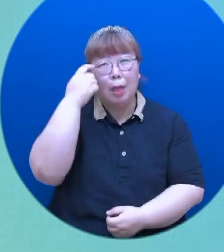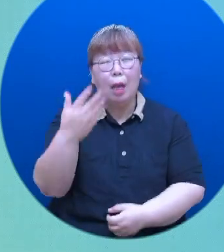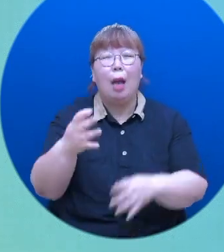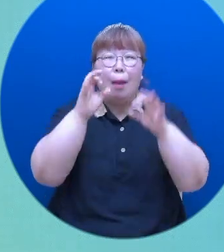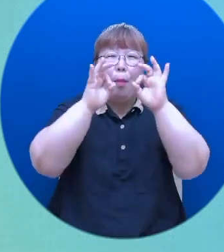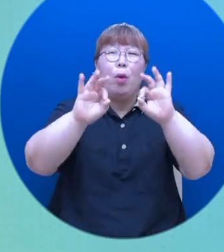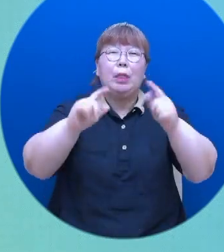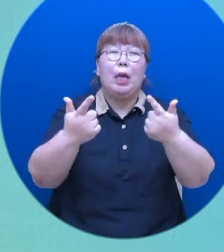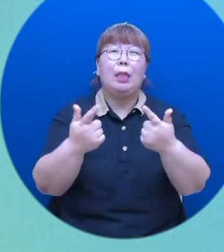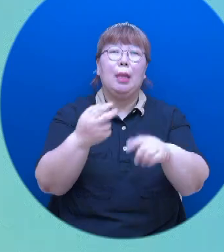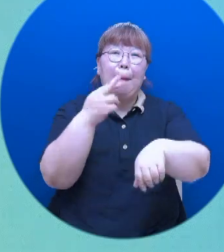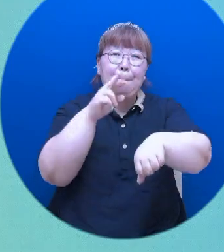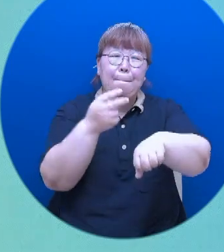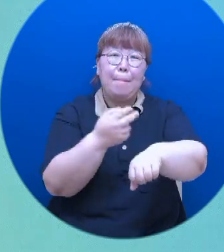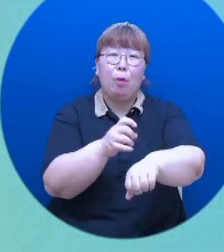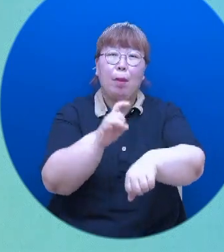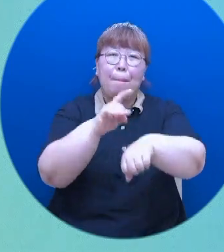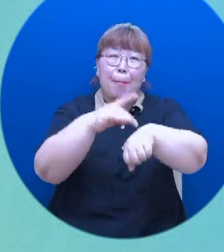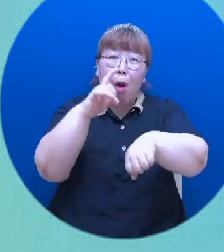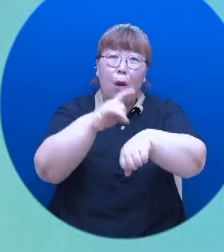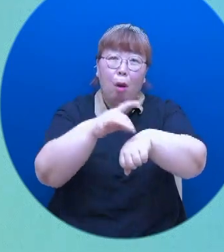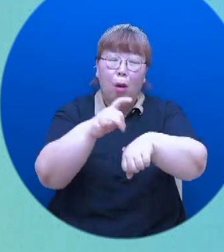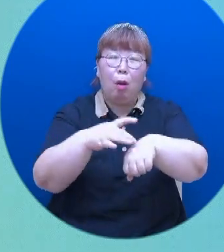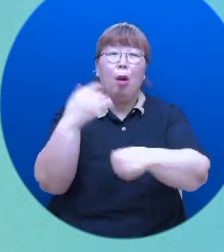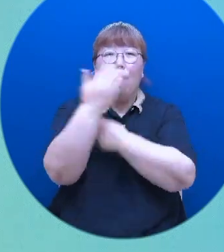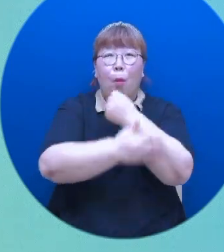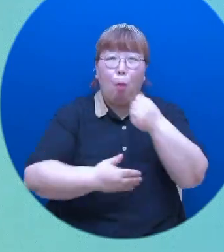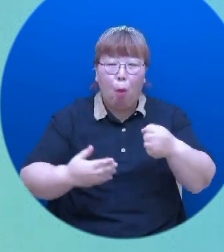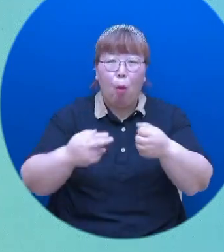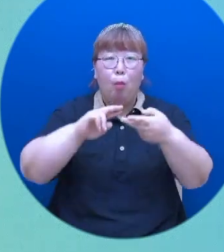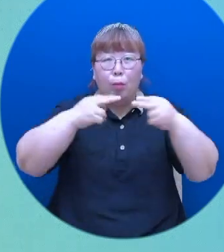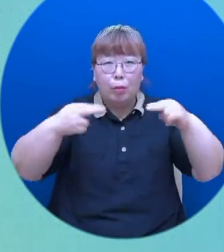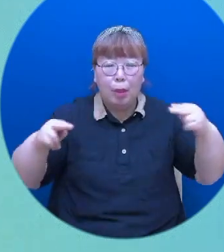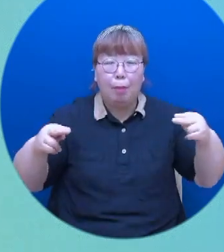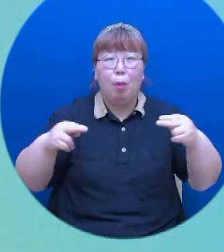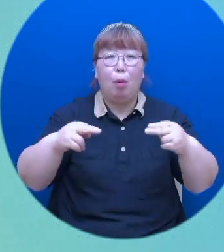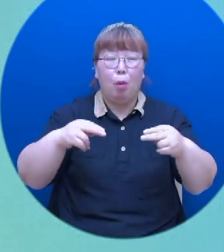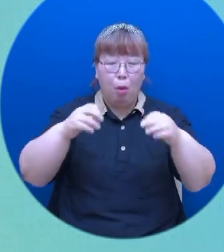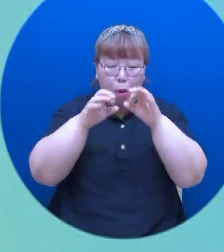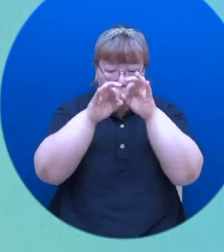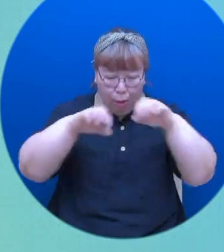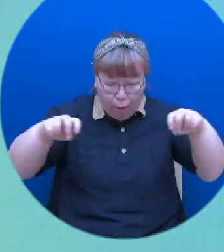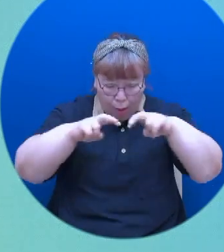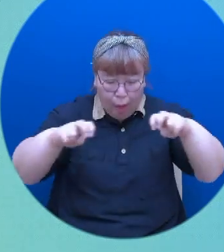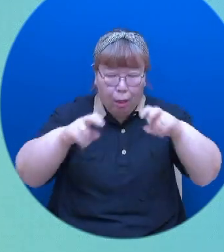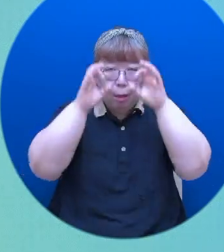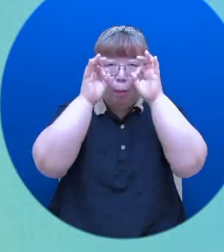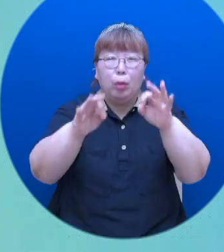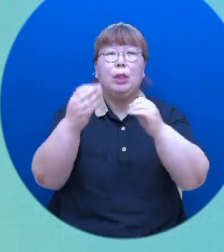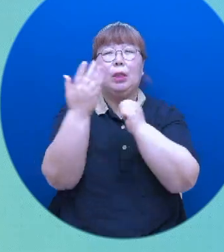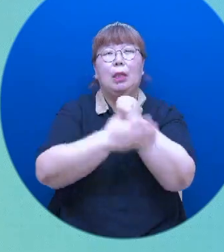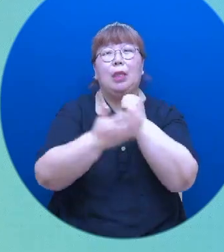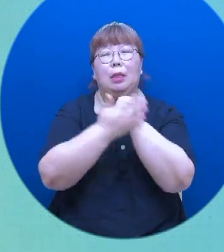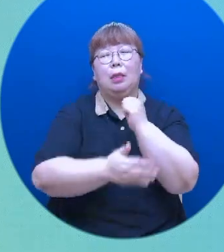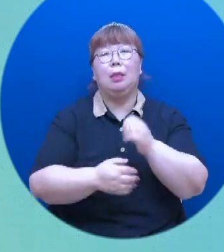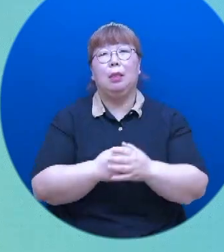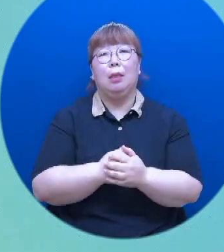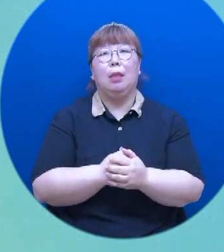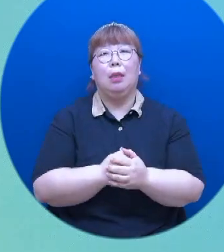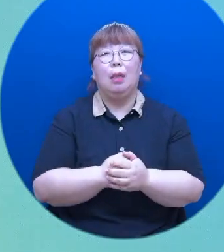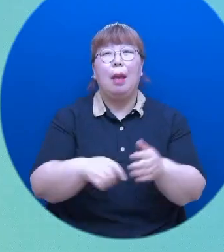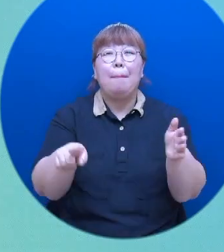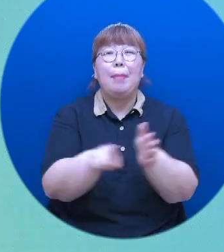우리의 뼈, 보이지 않는 우리의 신체의 신경세포, 그것을 보는 사진기입니다.